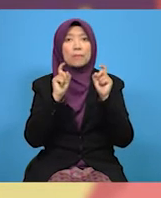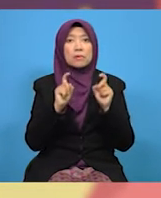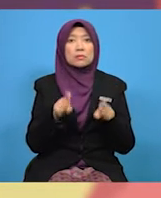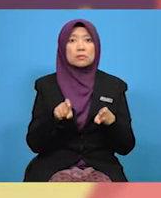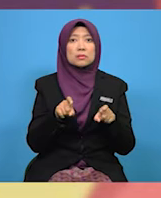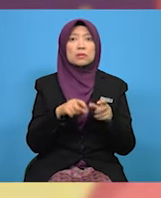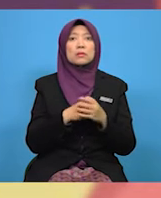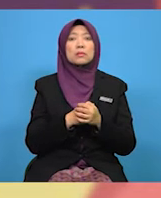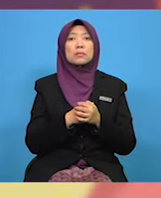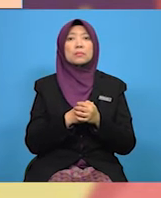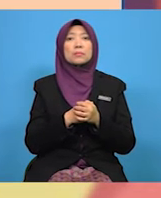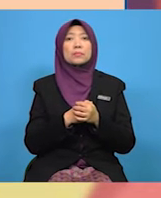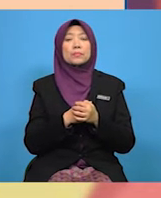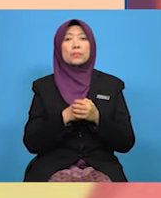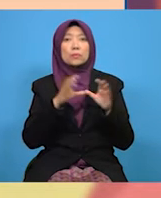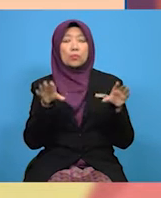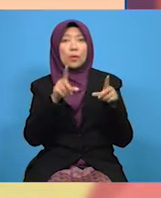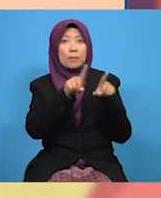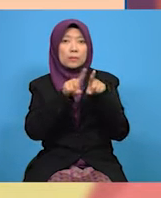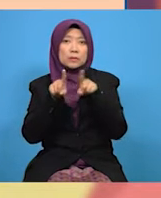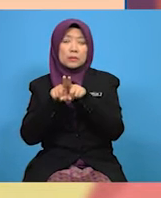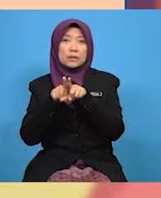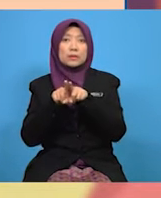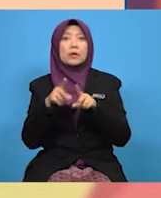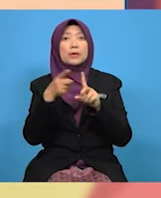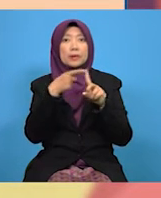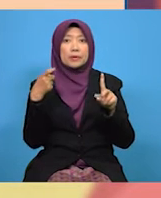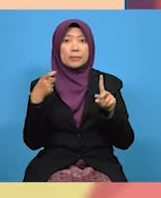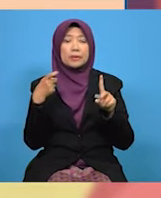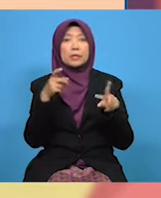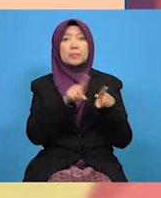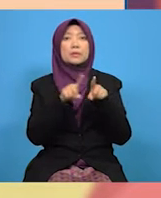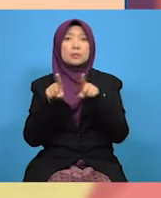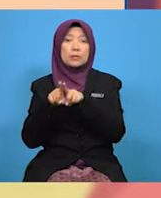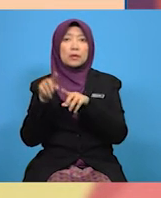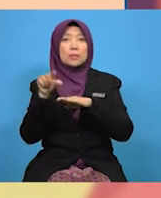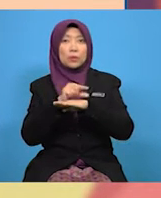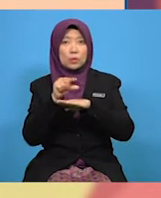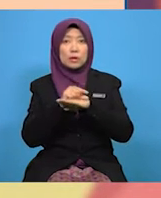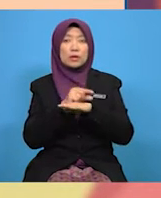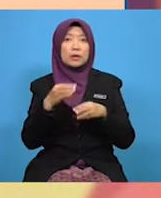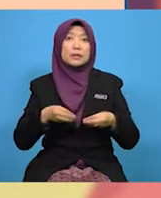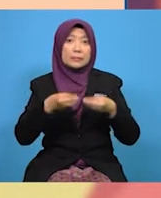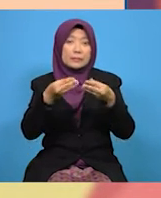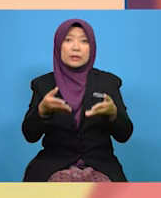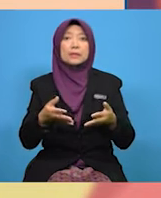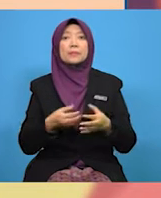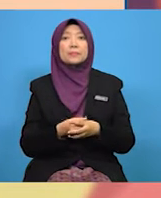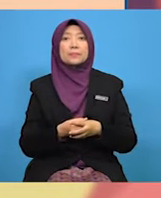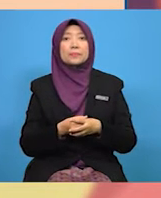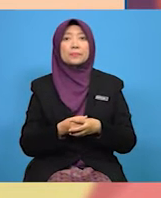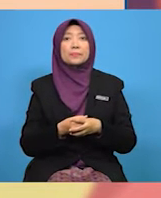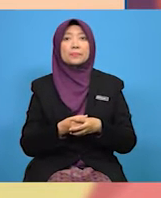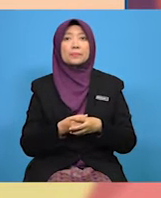kita perlu terbitkan persamaan suntikan daripada persamaan penggunaannya menghibur